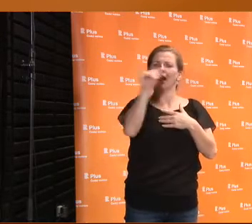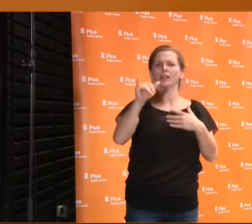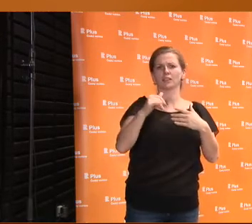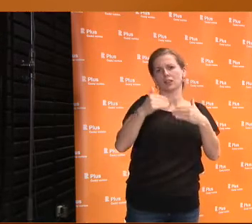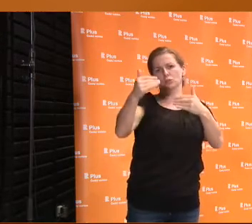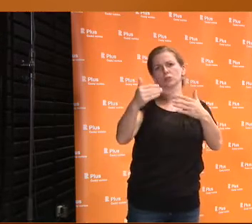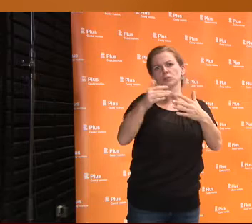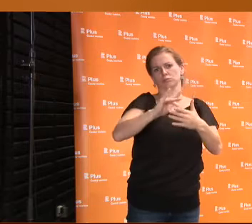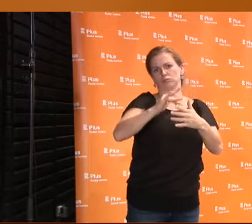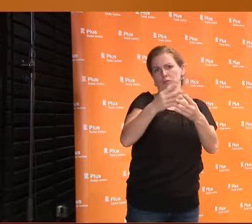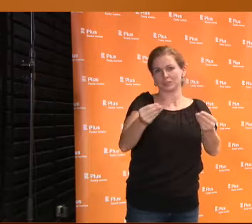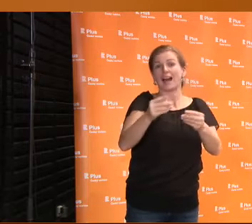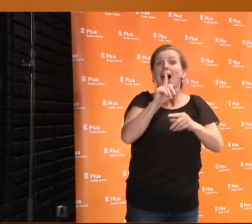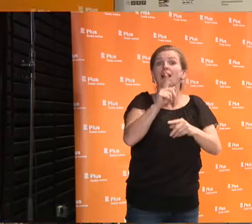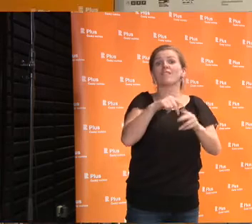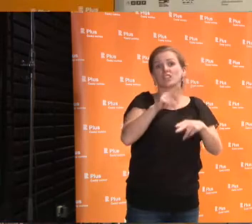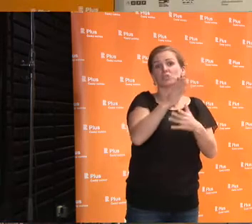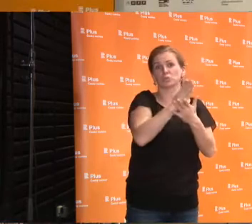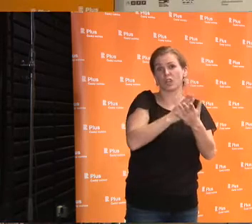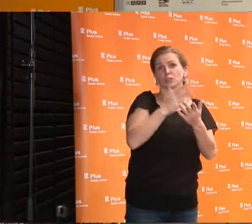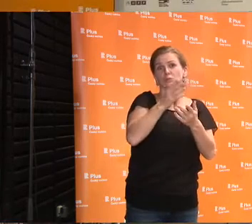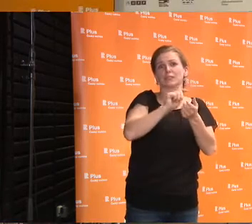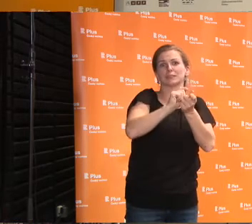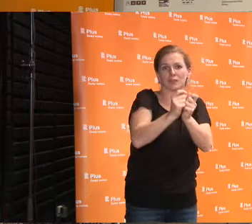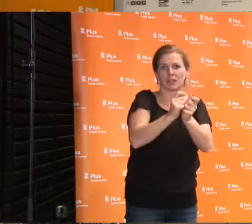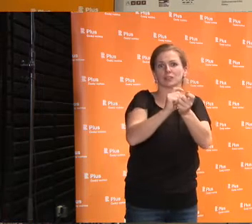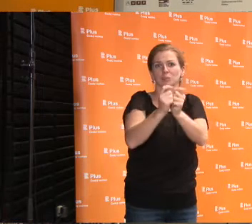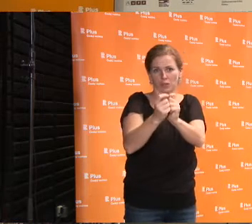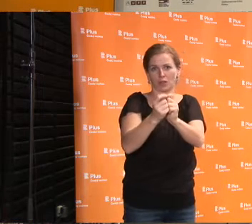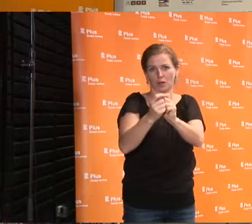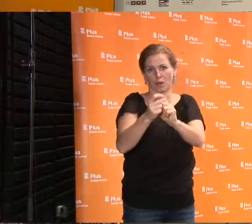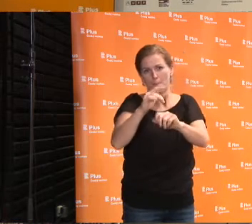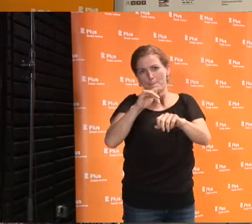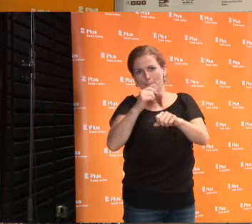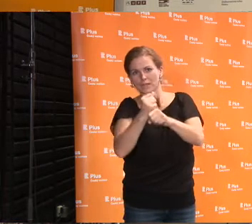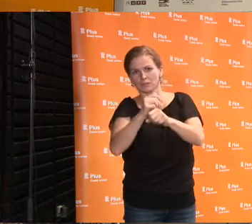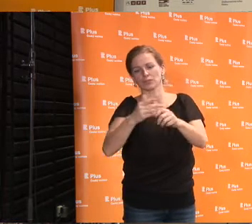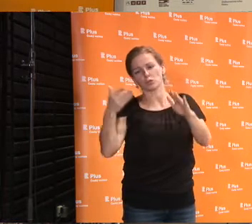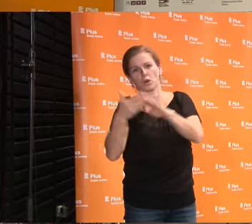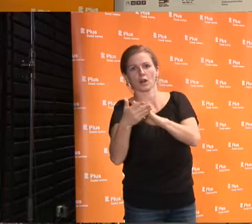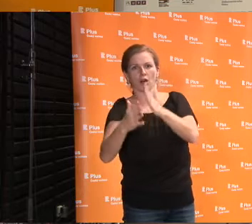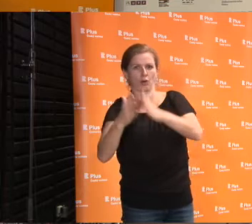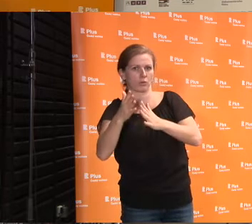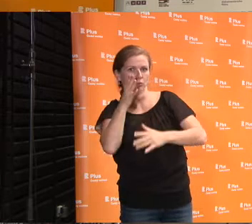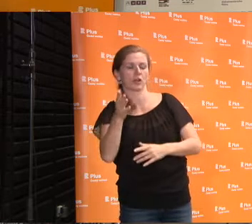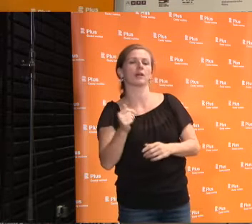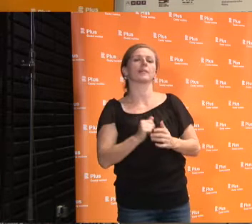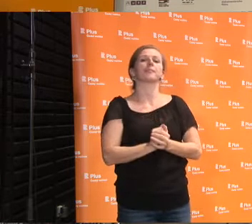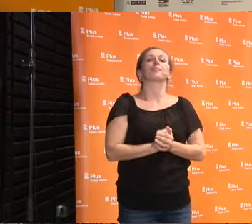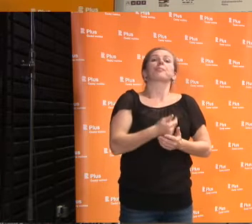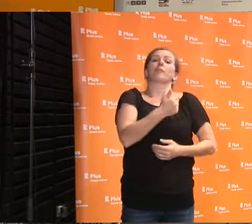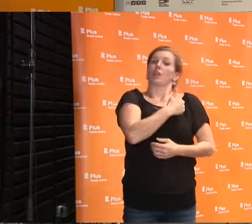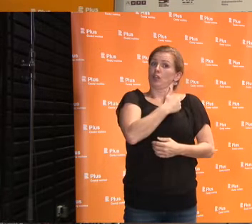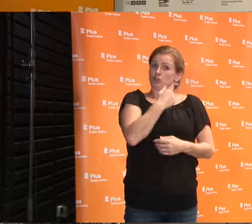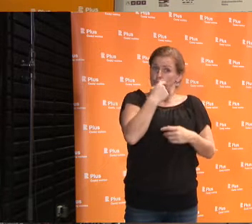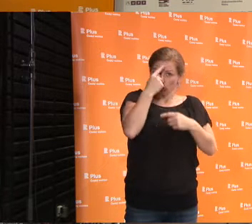modifikována nějakým způsobem. A co se týká školství, obávám se, abych tady trošku si dovolil polemizovat. Ano, mění